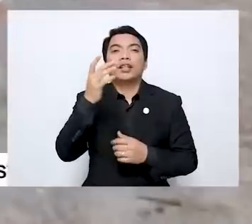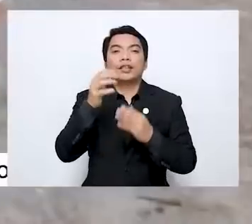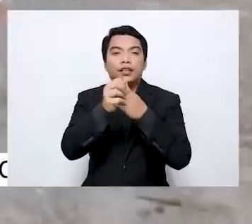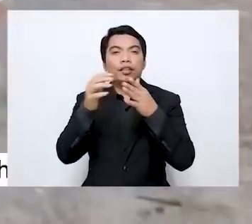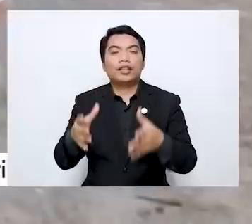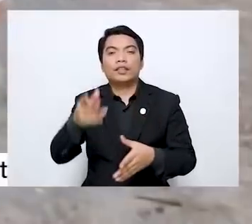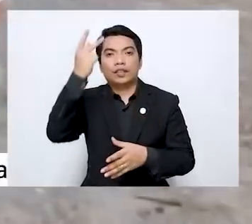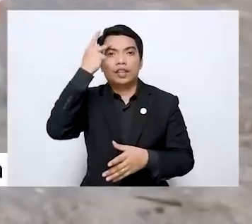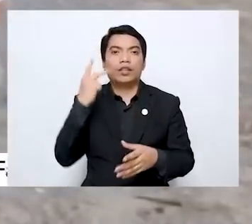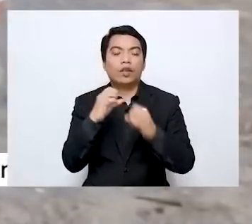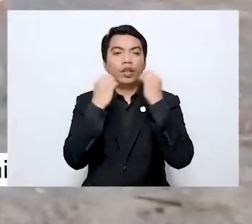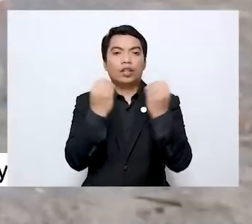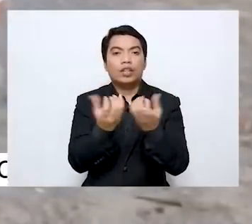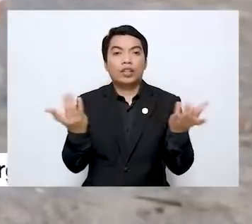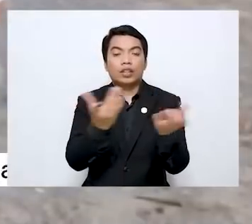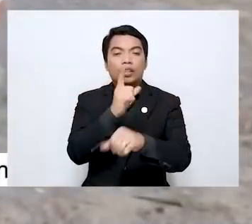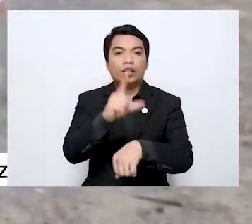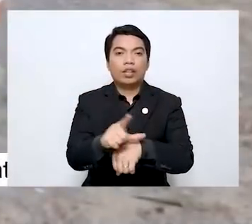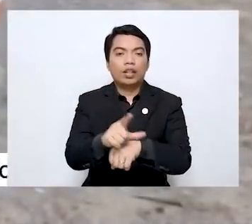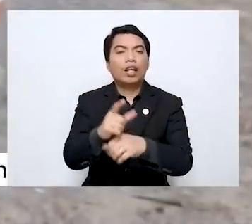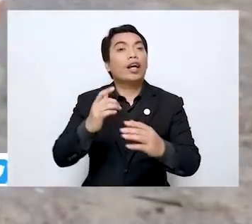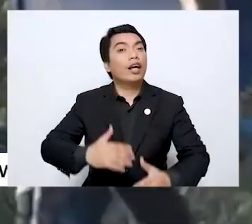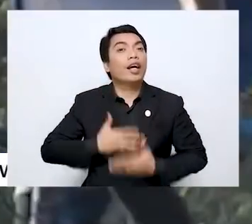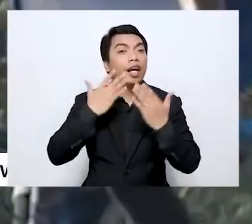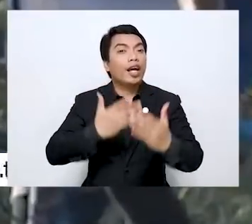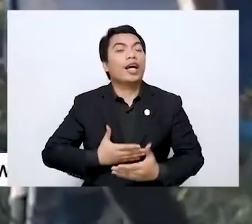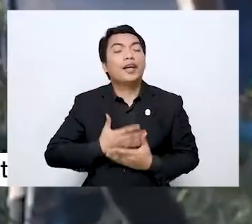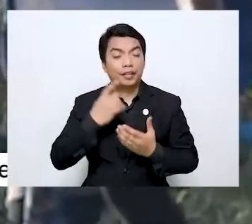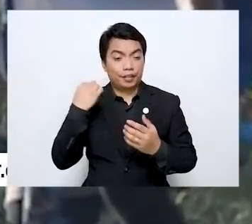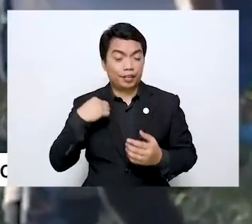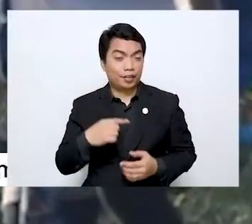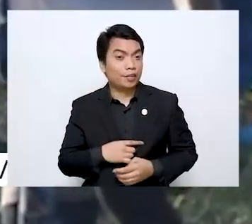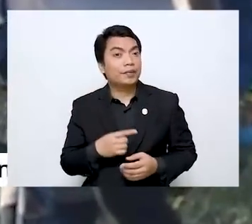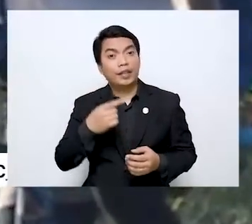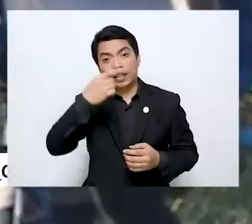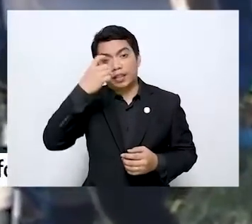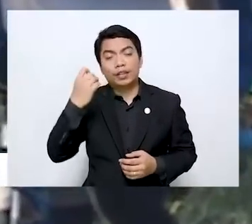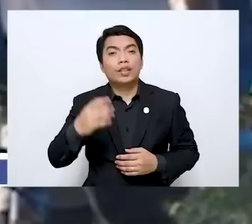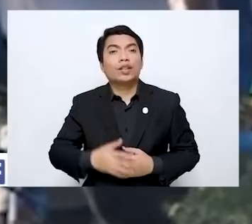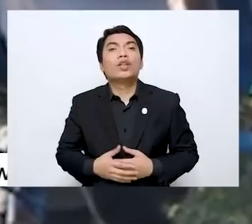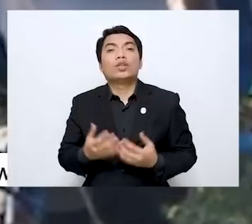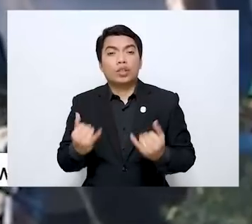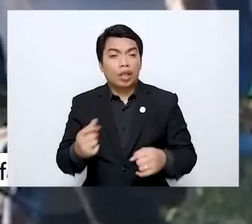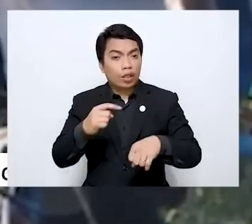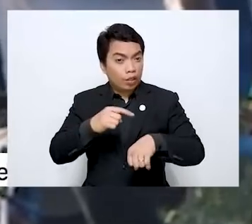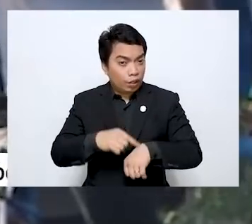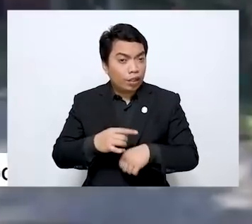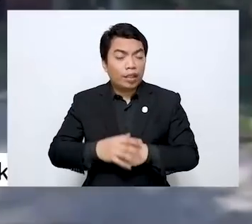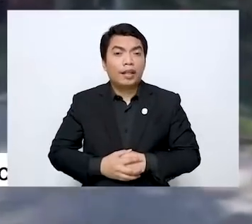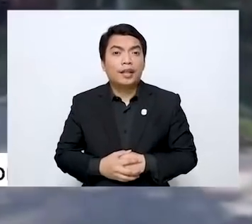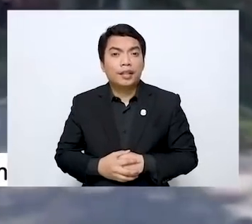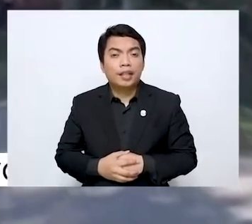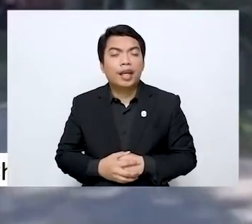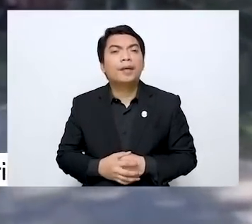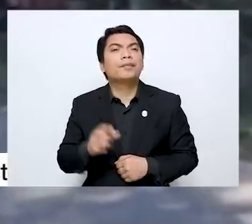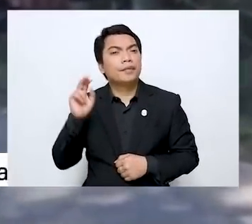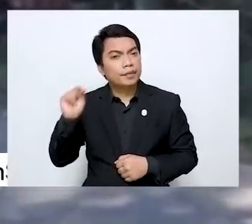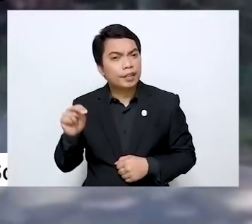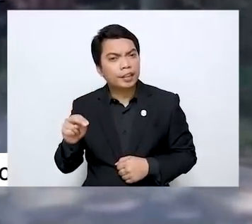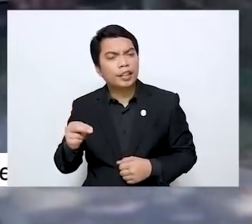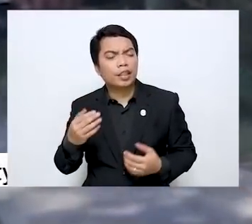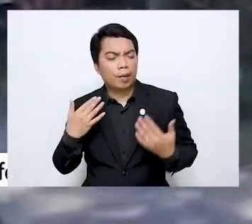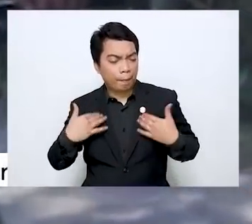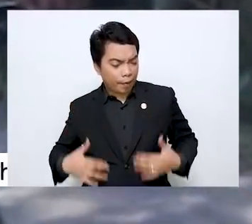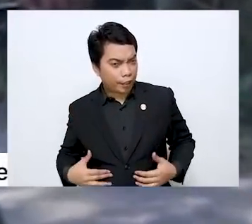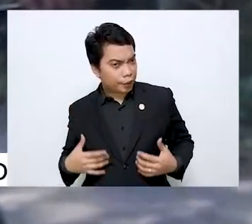lokal. Masaya-masaya po kami dahil isa po kami ng pamamahala. Dahil po sa panahon ngayon, kailangan po maging physically fit.